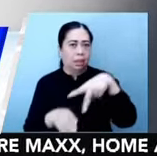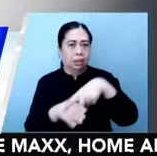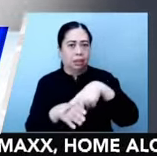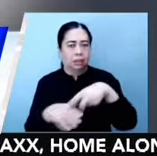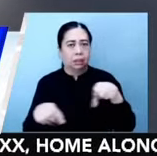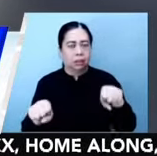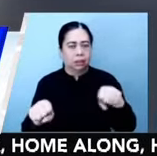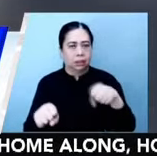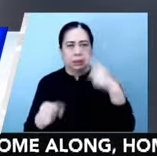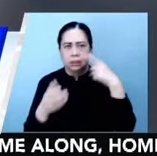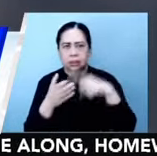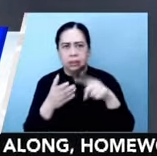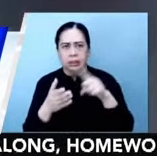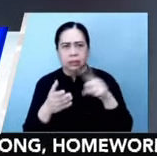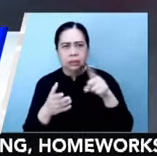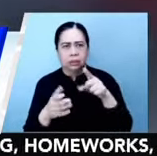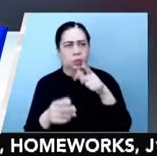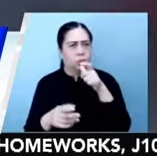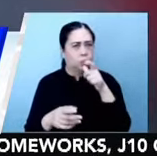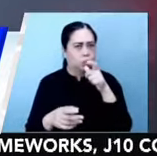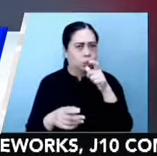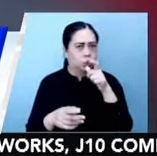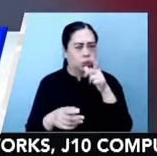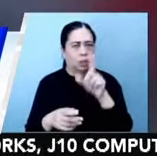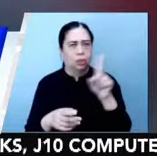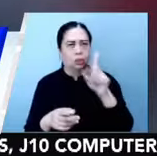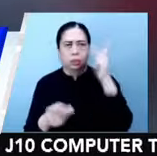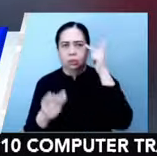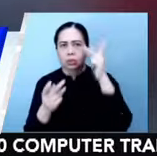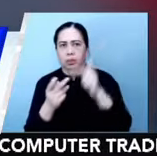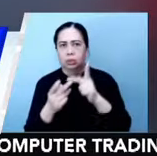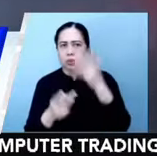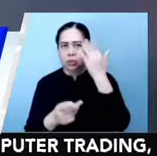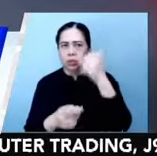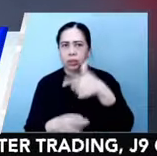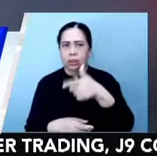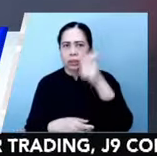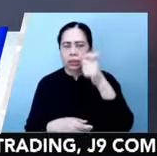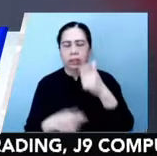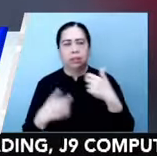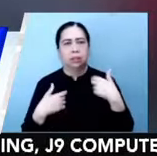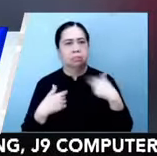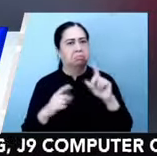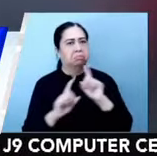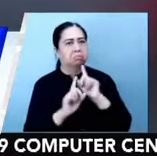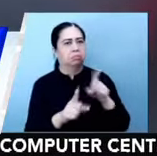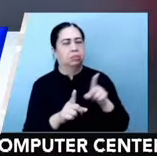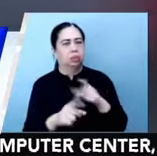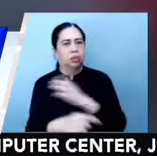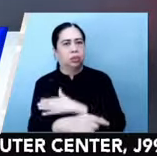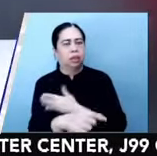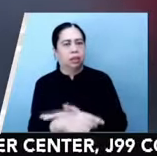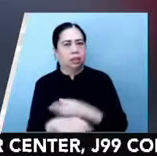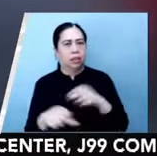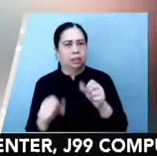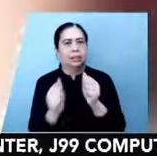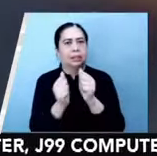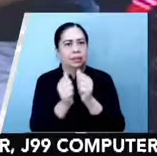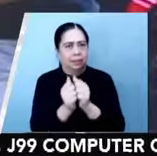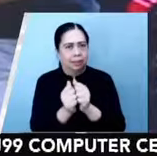ang kaniyang pagkakakilanlan at ang motibo sa krimen. Walang pahayag ang anak ng biktima na kaniyang kasama nang siya'y